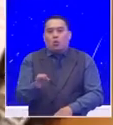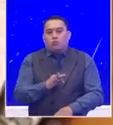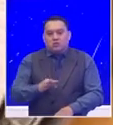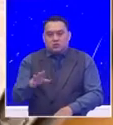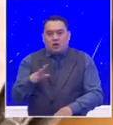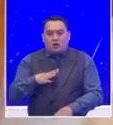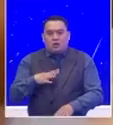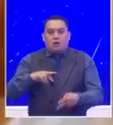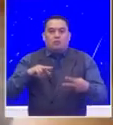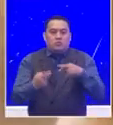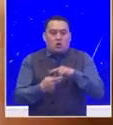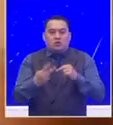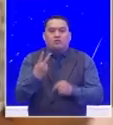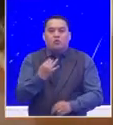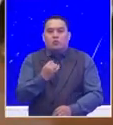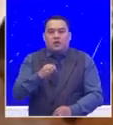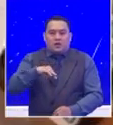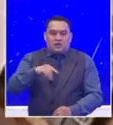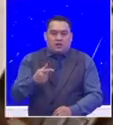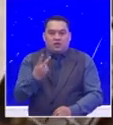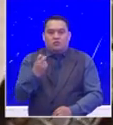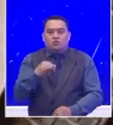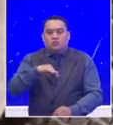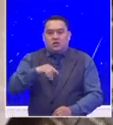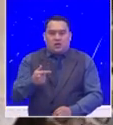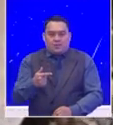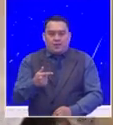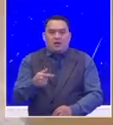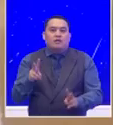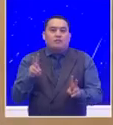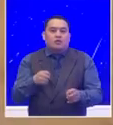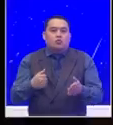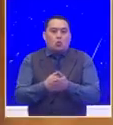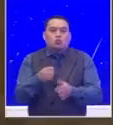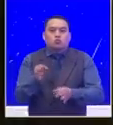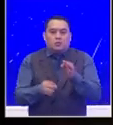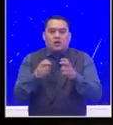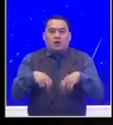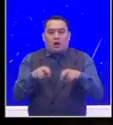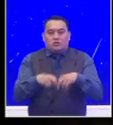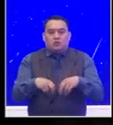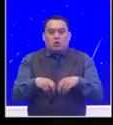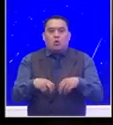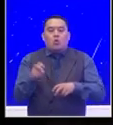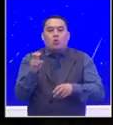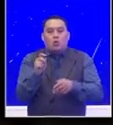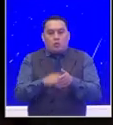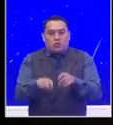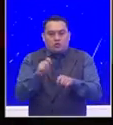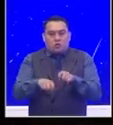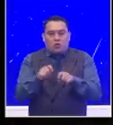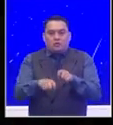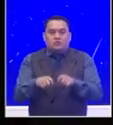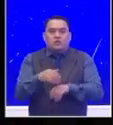области было обналичено более 2 миллиарда 200 миллионов тенге. В рамках досудебного расследования проведены обыски по адресам